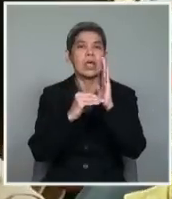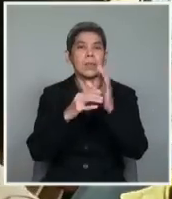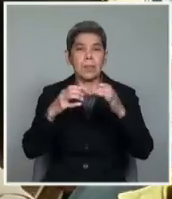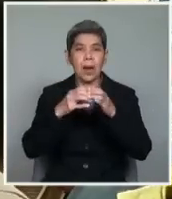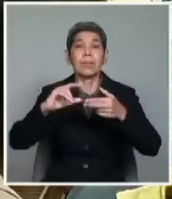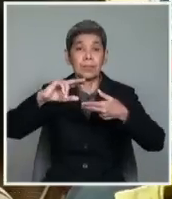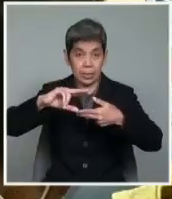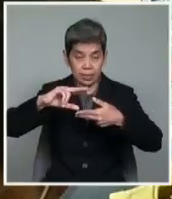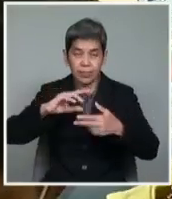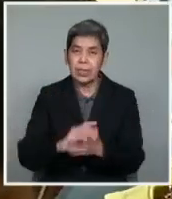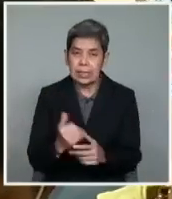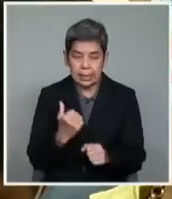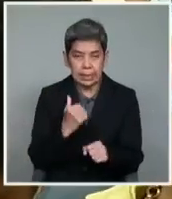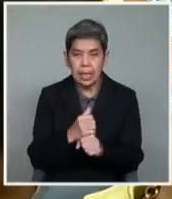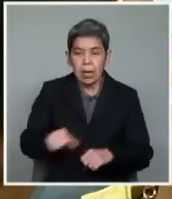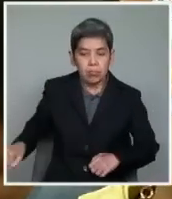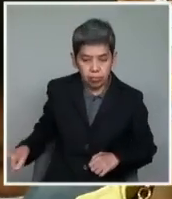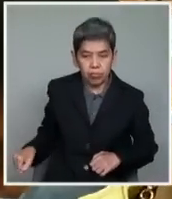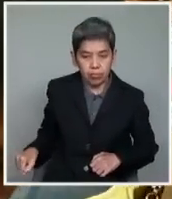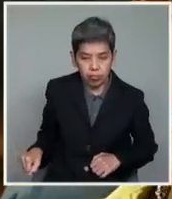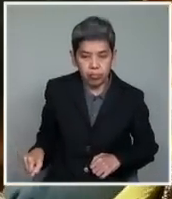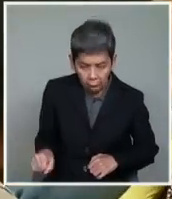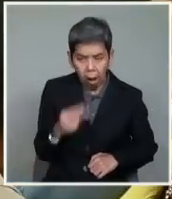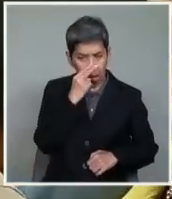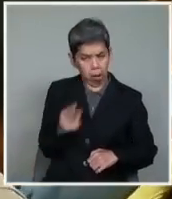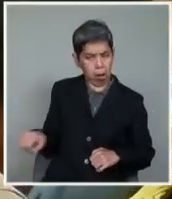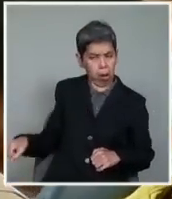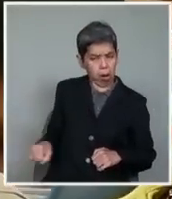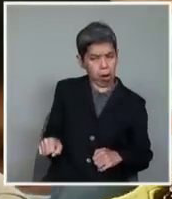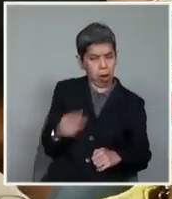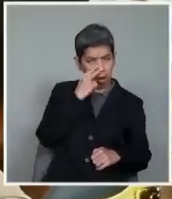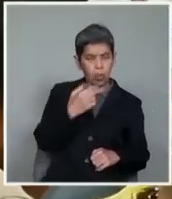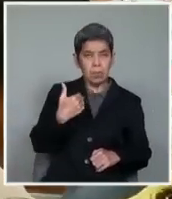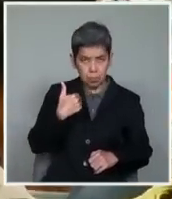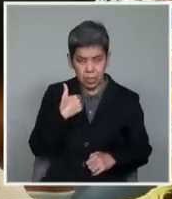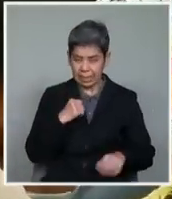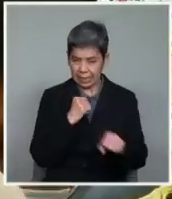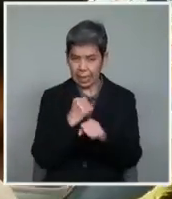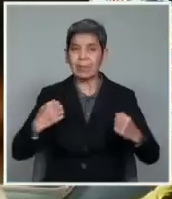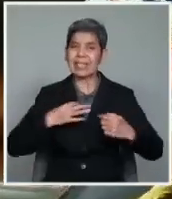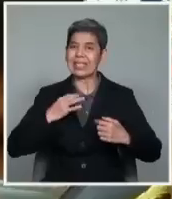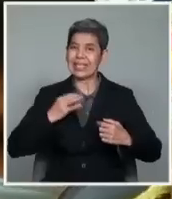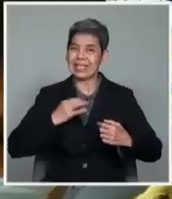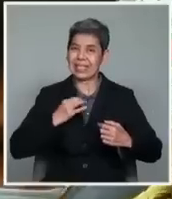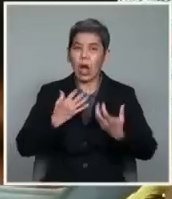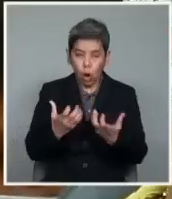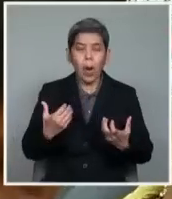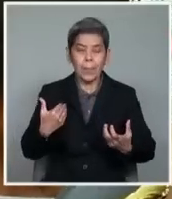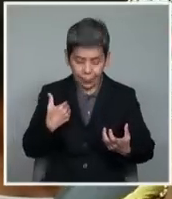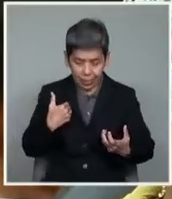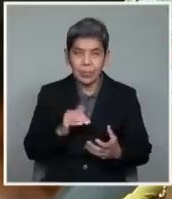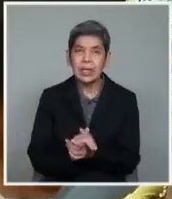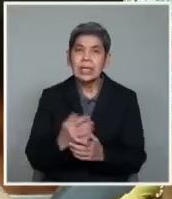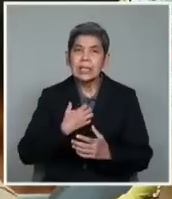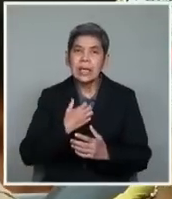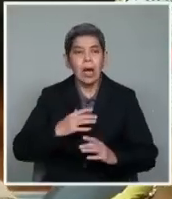พรรคพลังประชารัฐได้ลากกระเป๋าเดินทางเข้ามายังอาคารรัฐสภานะคะโดยมีการจัดเตรียมเสื้อผ้าแล้วก็ของใช้ส่วนตัวเพื่อเ